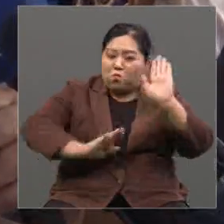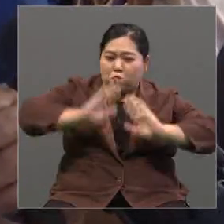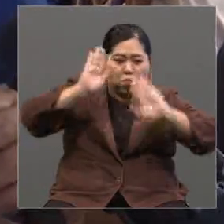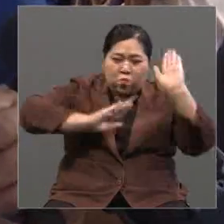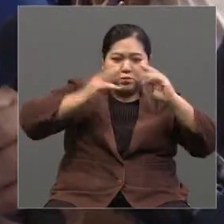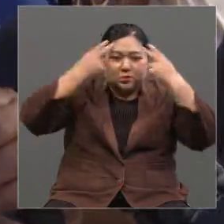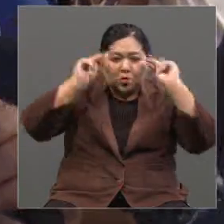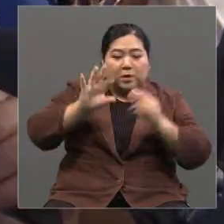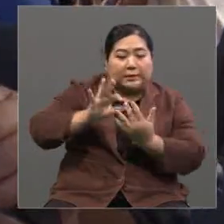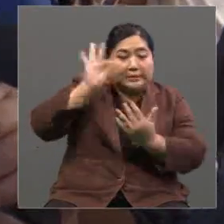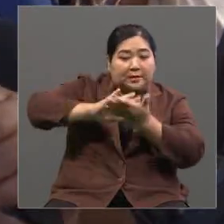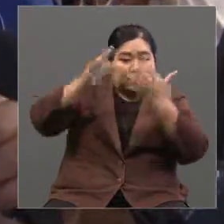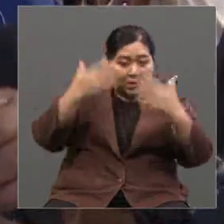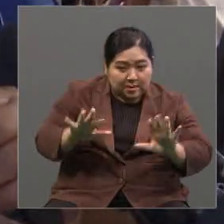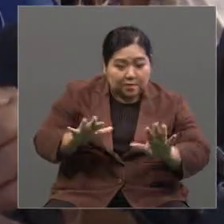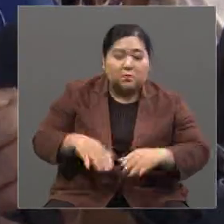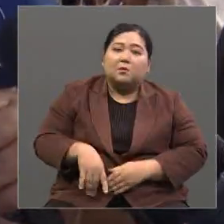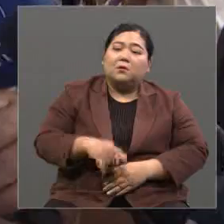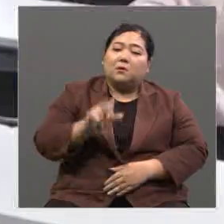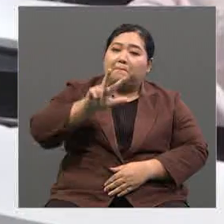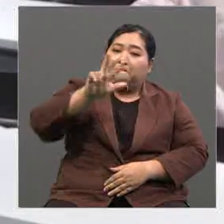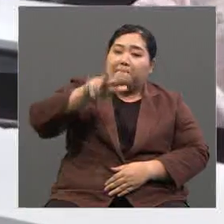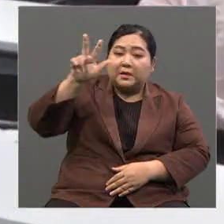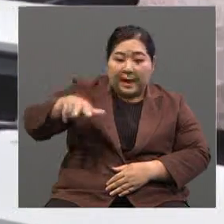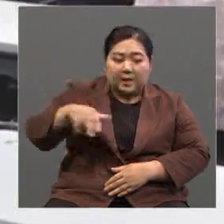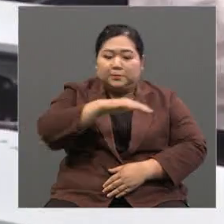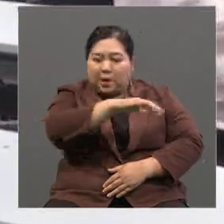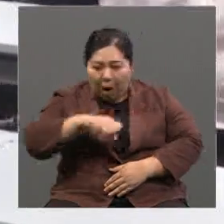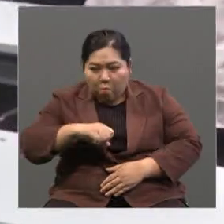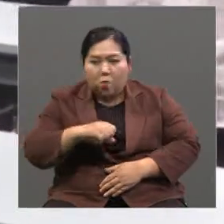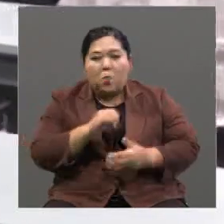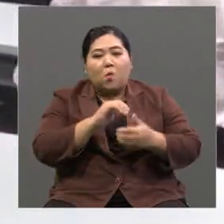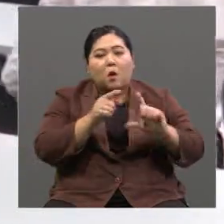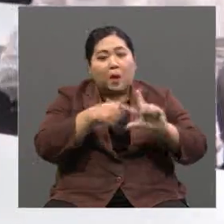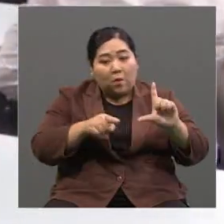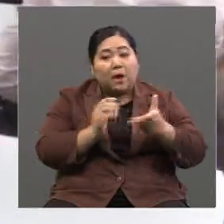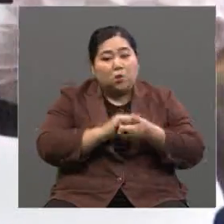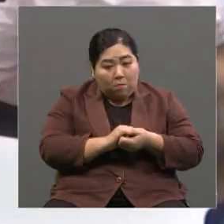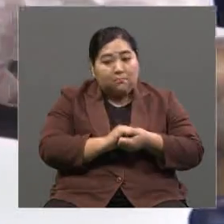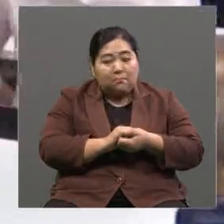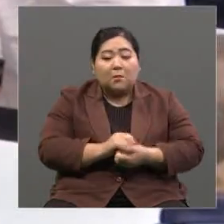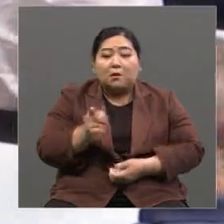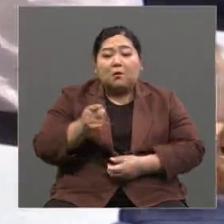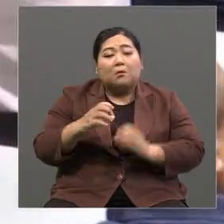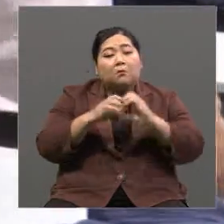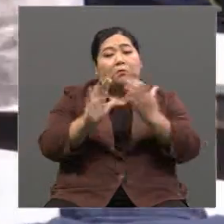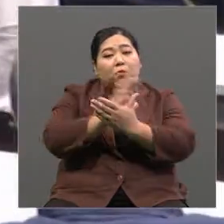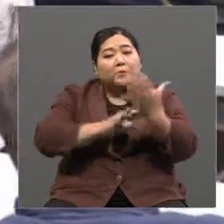กนายกรัฐมนตรีเนี่ยเสร็จเรียบร้อยแล้วพรรคเพื่อไทยอาจจะดึงพรรคก้าวไกลเนี่ยมาร่วมรัฐบาลพรรคภูมิไทยพรรค